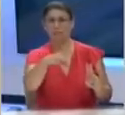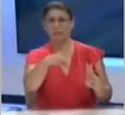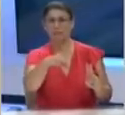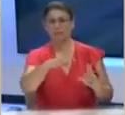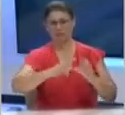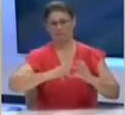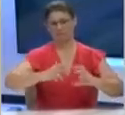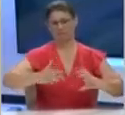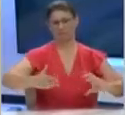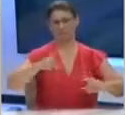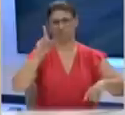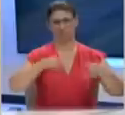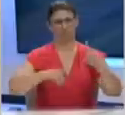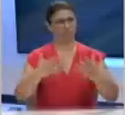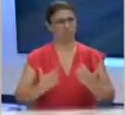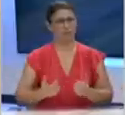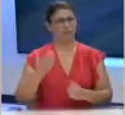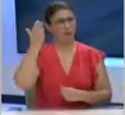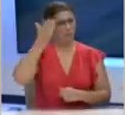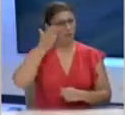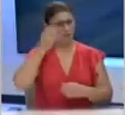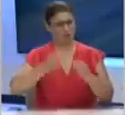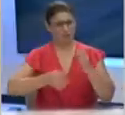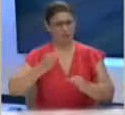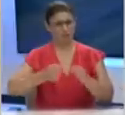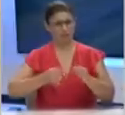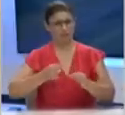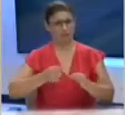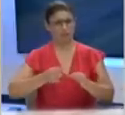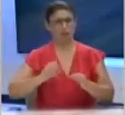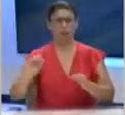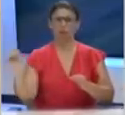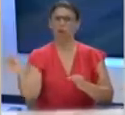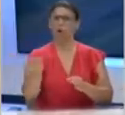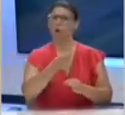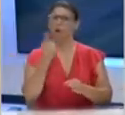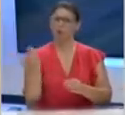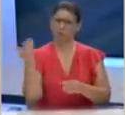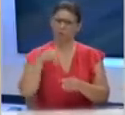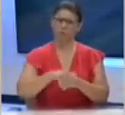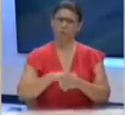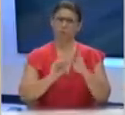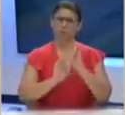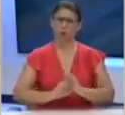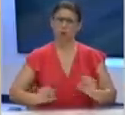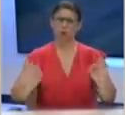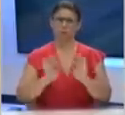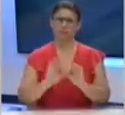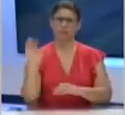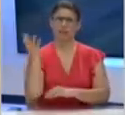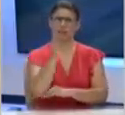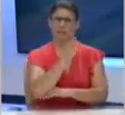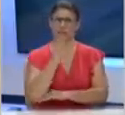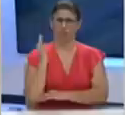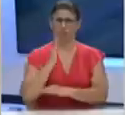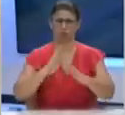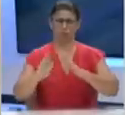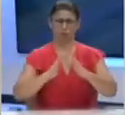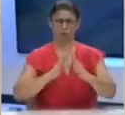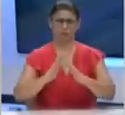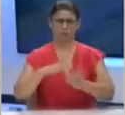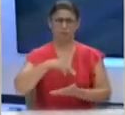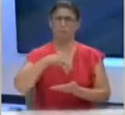παθογένειες. Χθες ζήτησα με επιστήμονες και όλους εμπλεκόμενους στην πρόληψη, την ασωπροστασία και την κατάσβεση. Μια συζήτηση που έπρεπε να